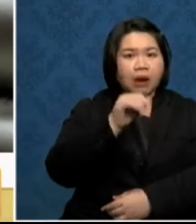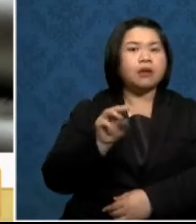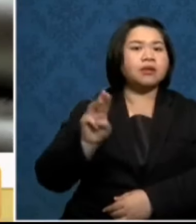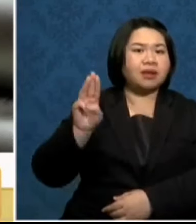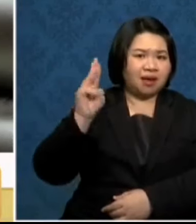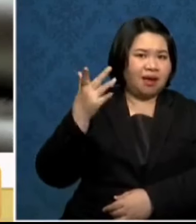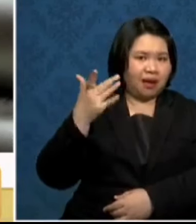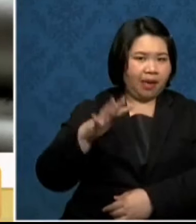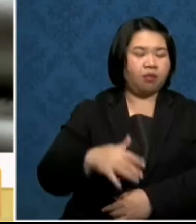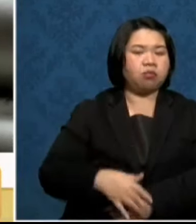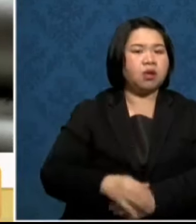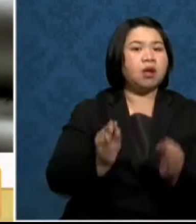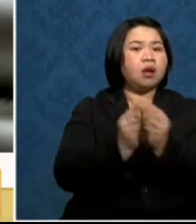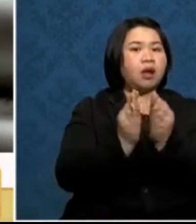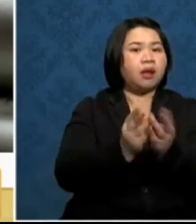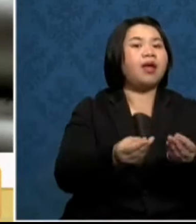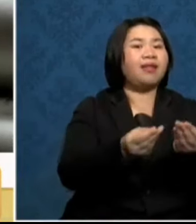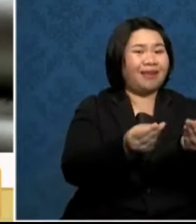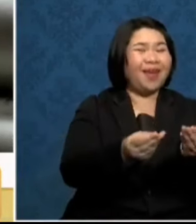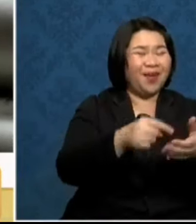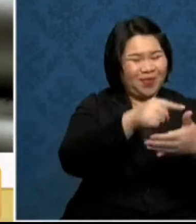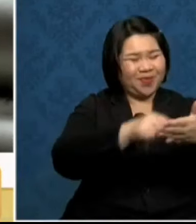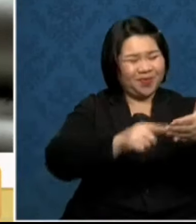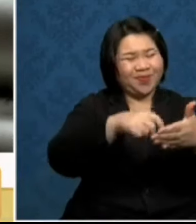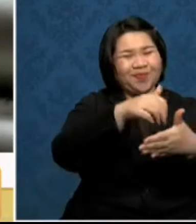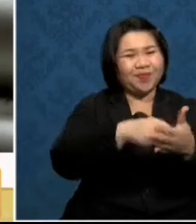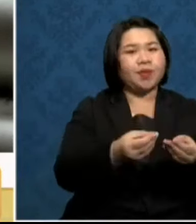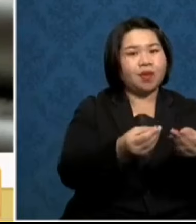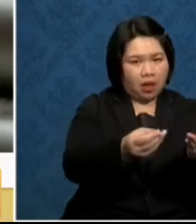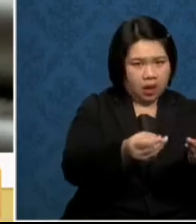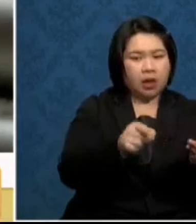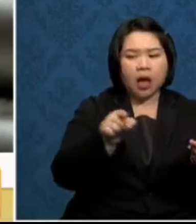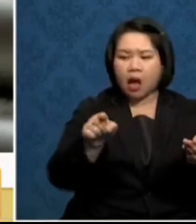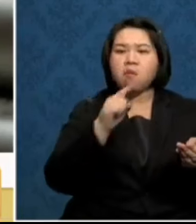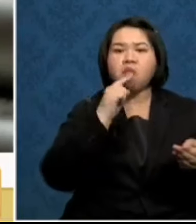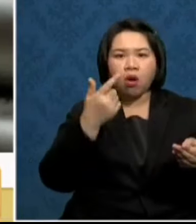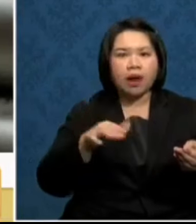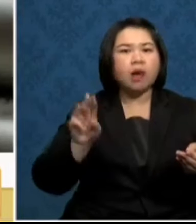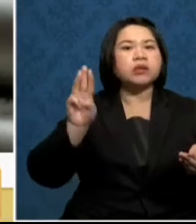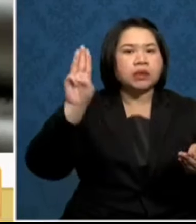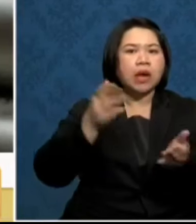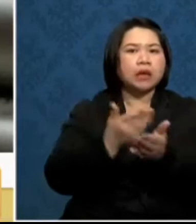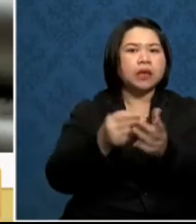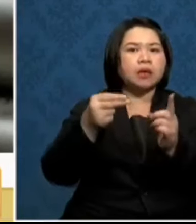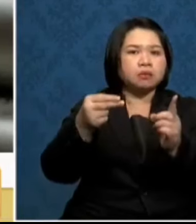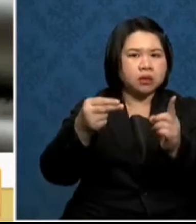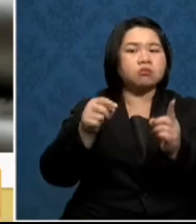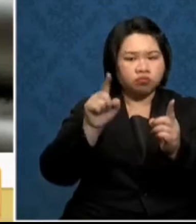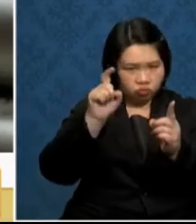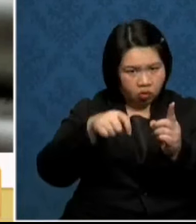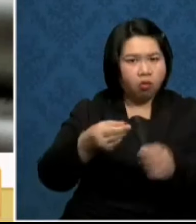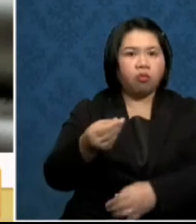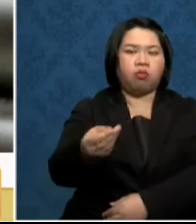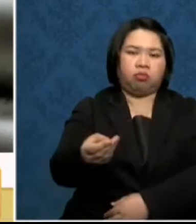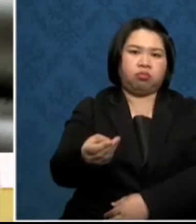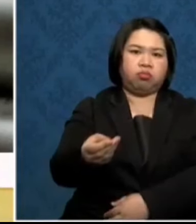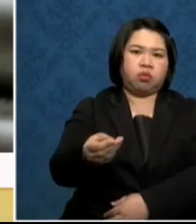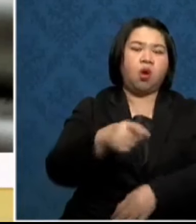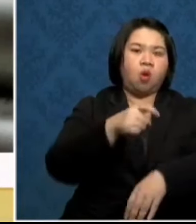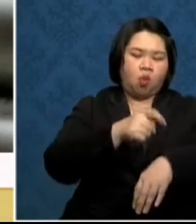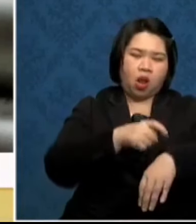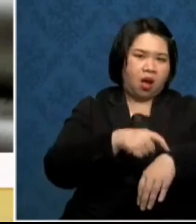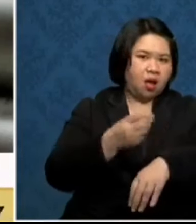แลกเอาคะแนนมาแล้วต้องชดใช้กับประชาชนโดยจะต้องทำให้ทัน